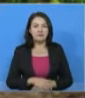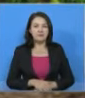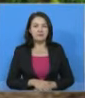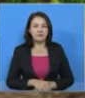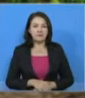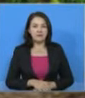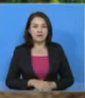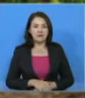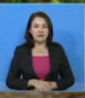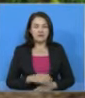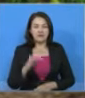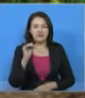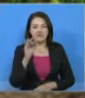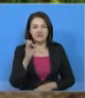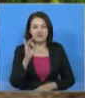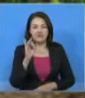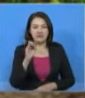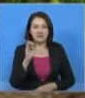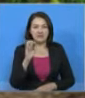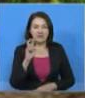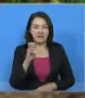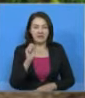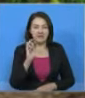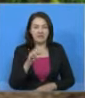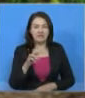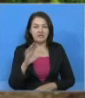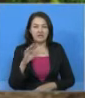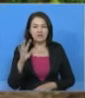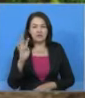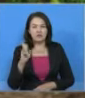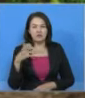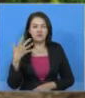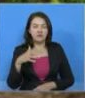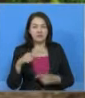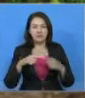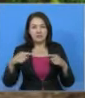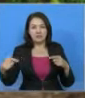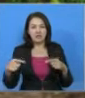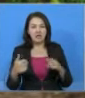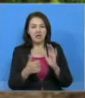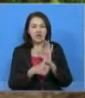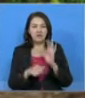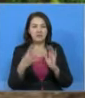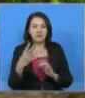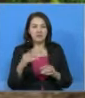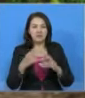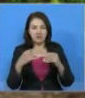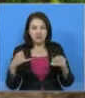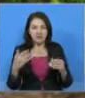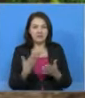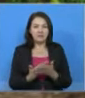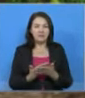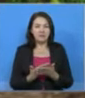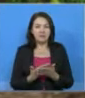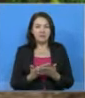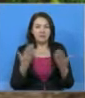жағы фрегаттың асына оралысқан. Фрегатымыз біздің 451 метр ұзындығы 64 гектарға. Оның